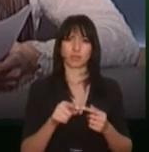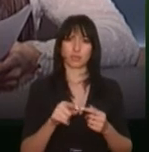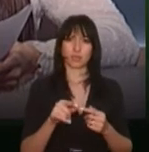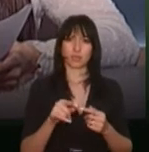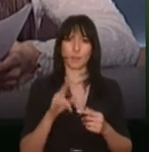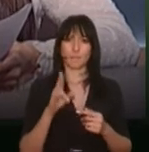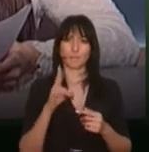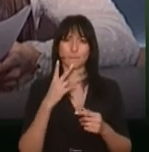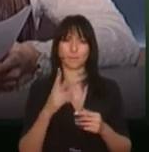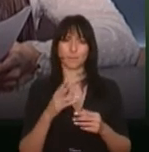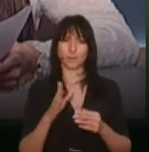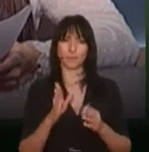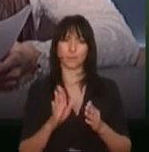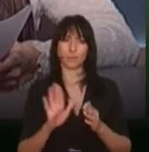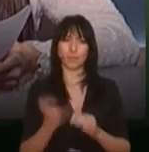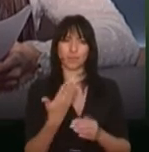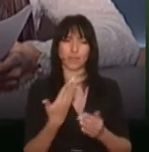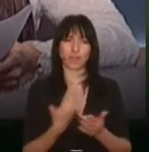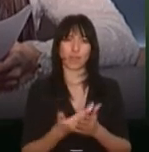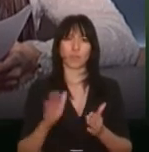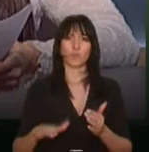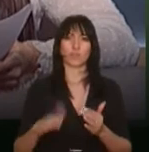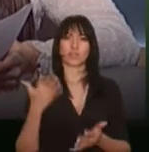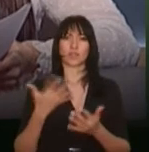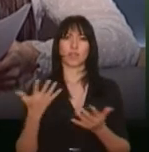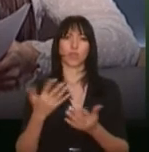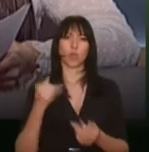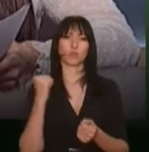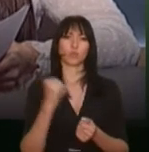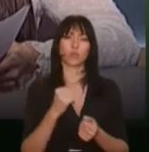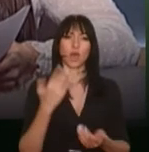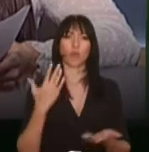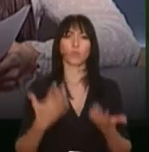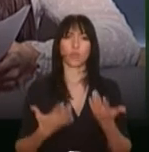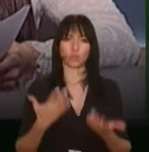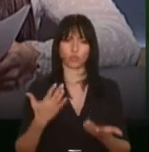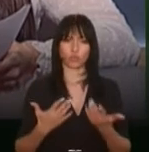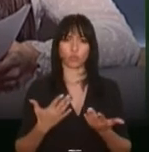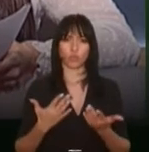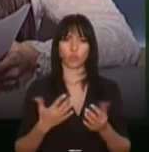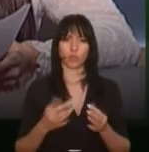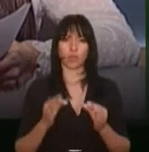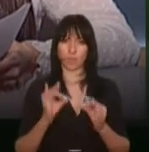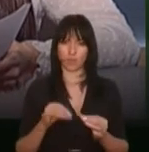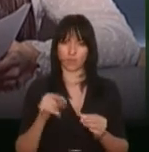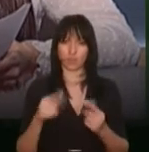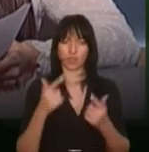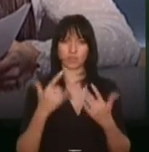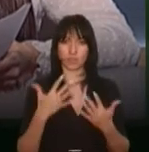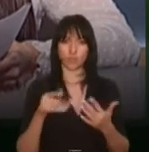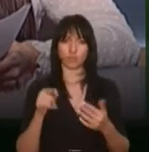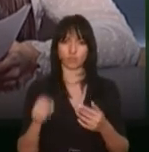підвертанням кінцівки або десь ударом. Це. Якщо ну, травма не значна, то, звичайно, мають